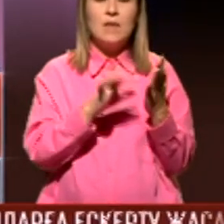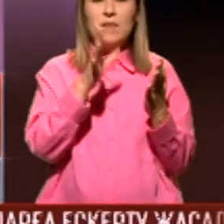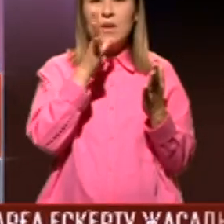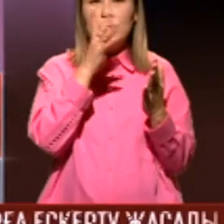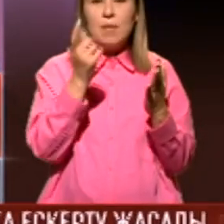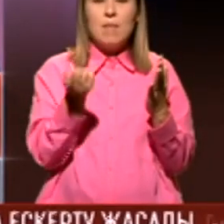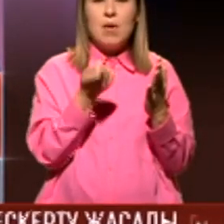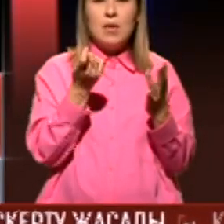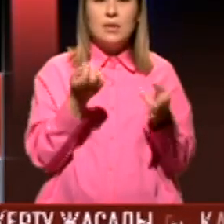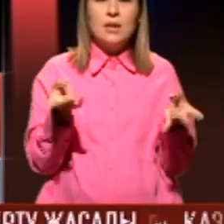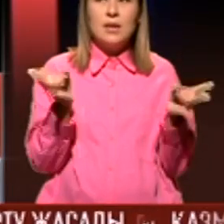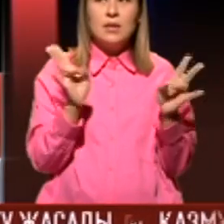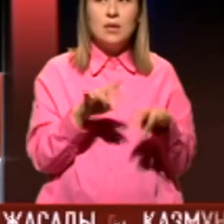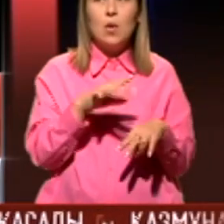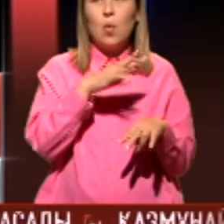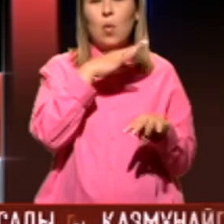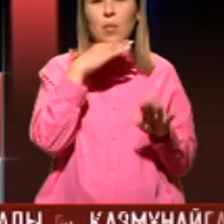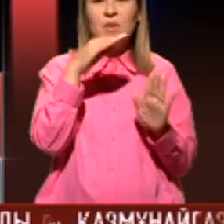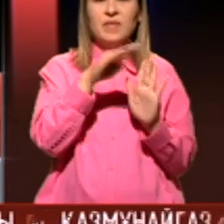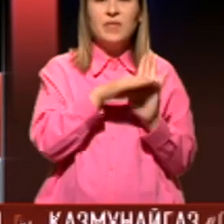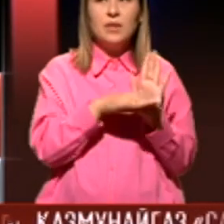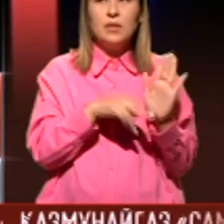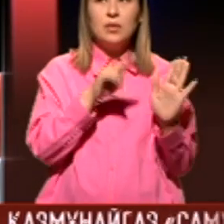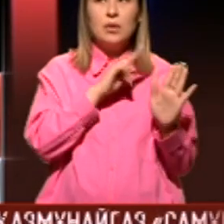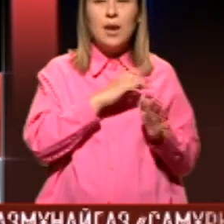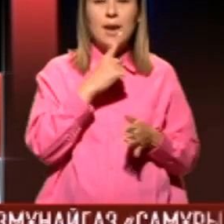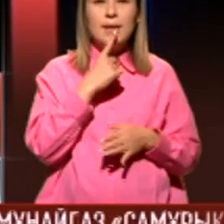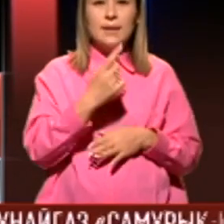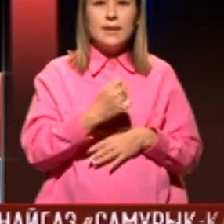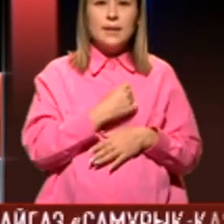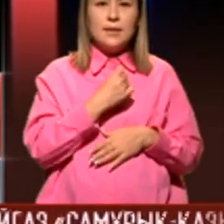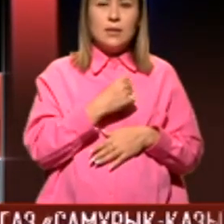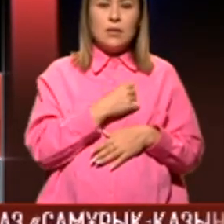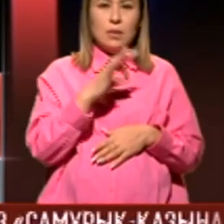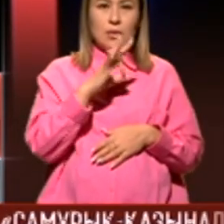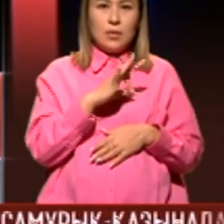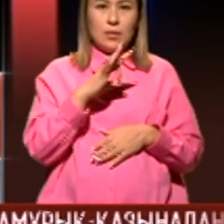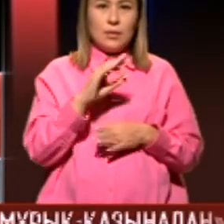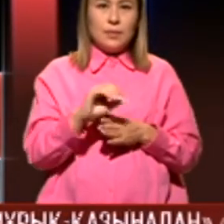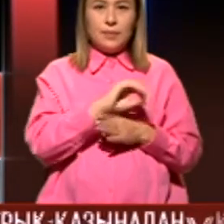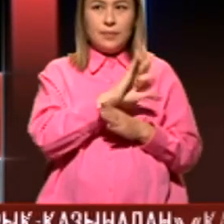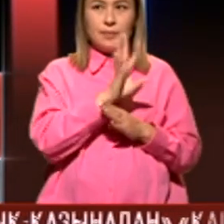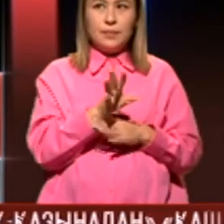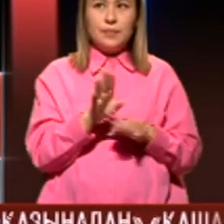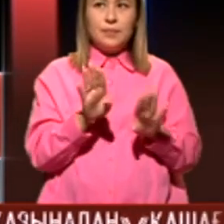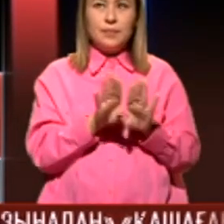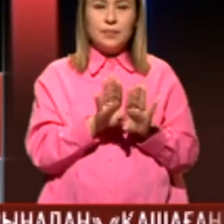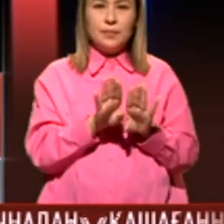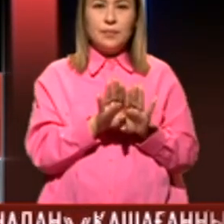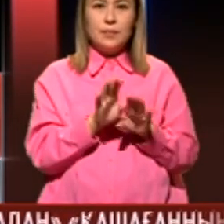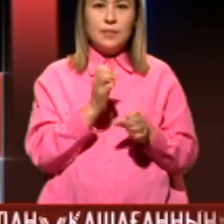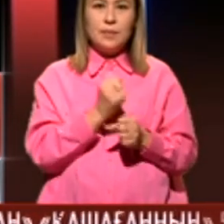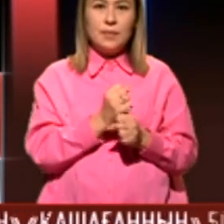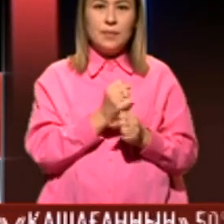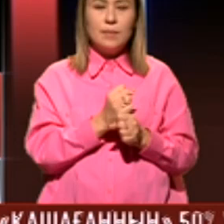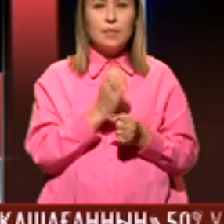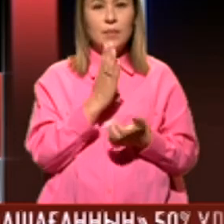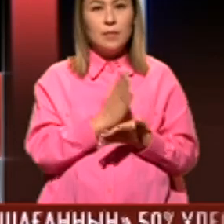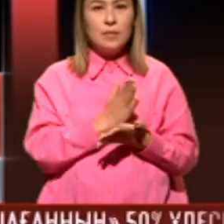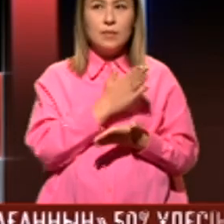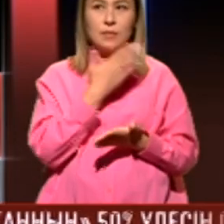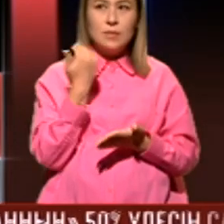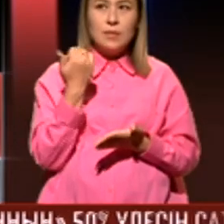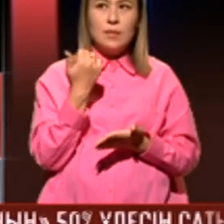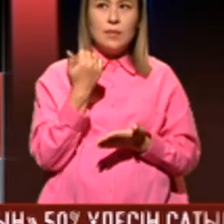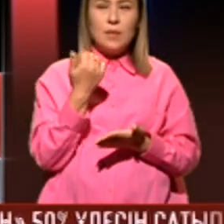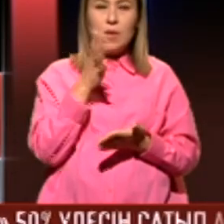қалды. Біз көп векторлы саясат ұстанамыз, бірақ әскерді жарақтандыру тұрғысынан біз көп векторлы саясат ұстанып отырмыз ба? Өзіңіз